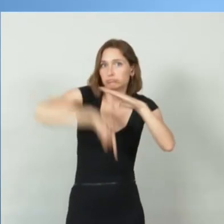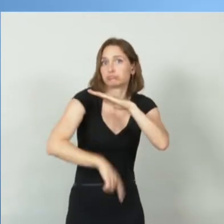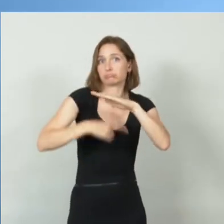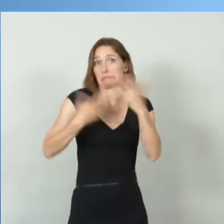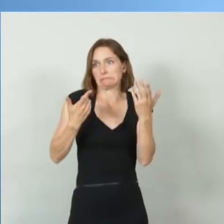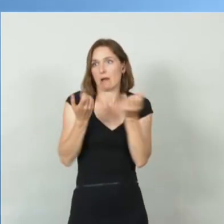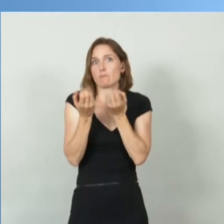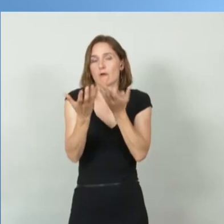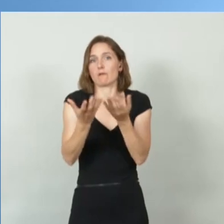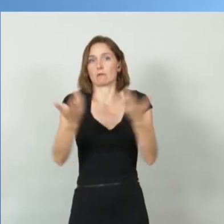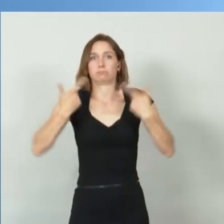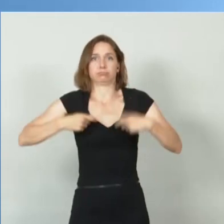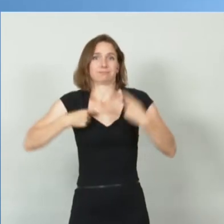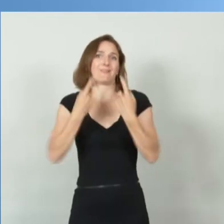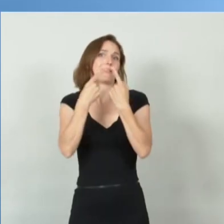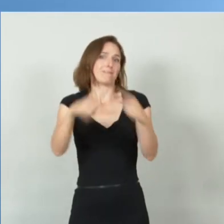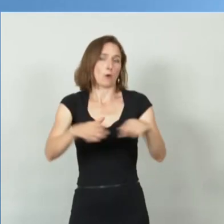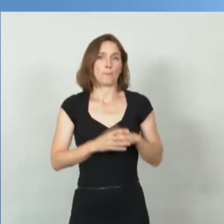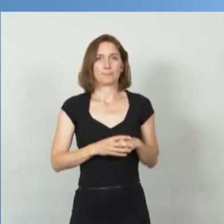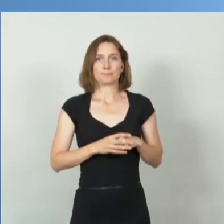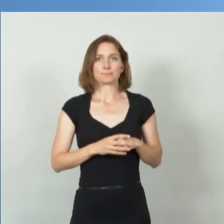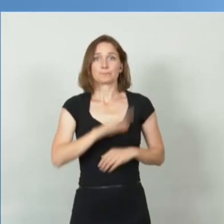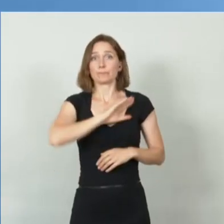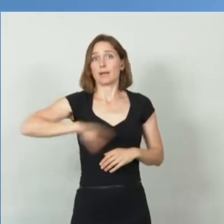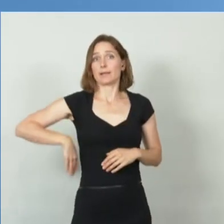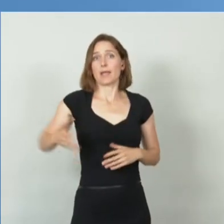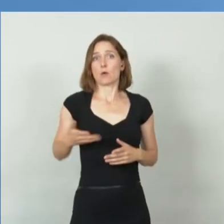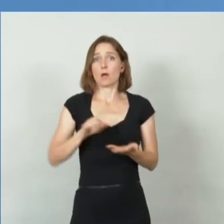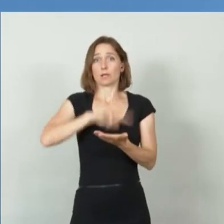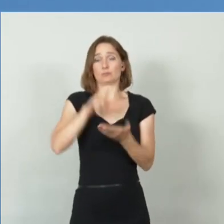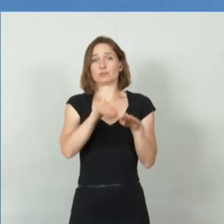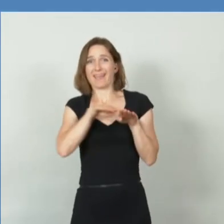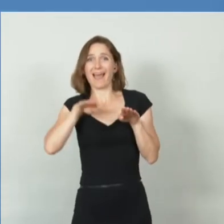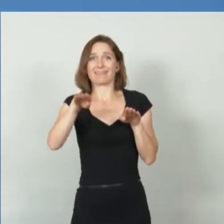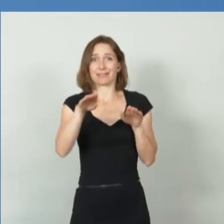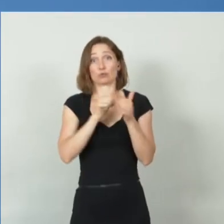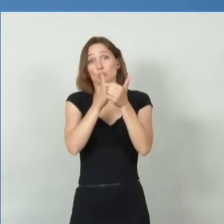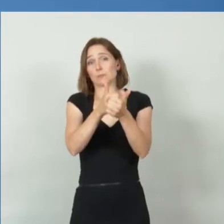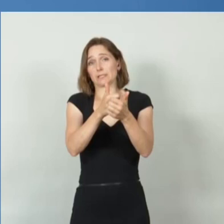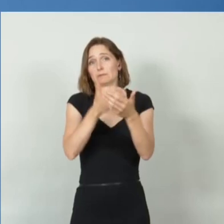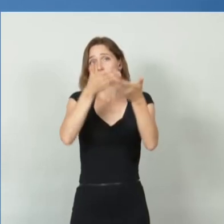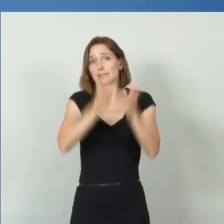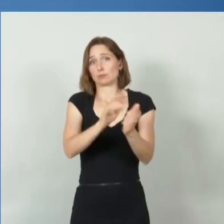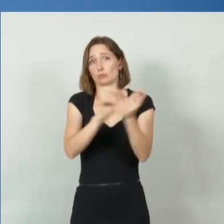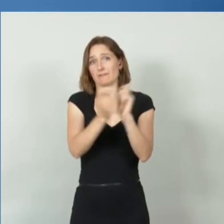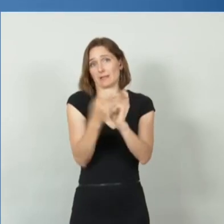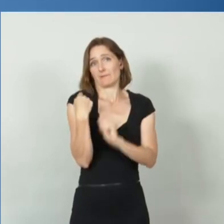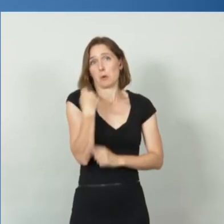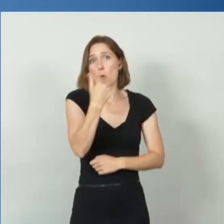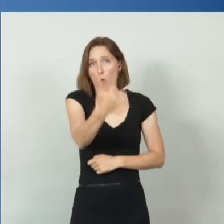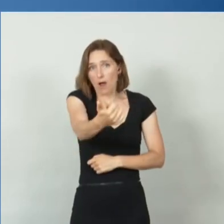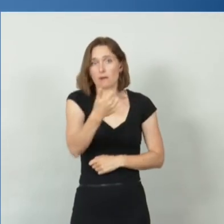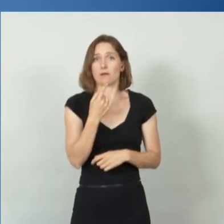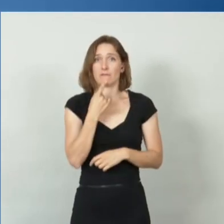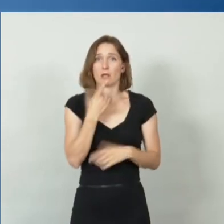les budgets annexes qui sont concernés par la décision modificative 1 concernant donc la reprise de l'excédent de